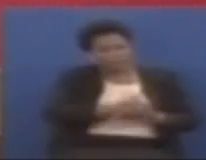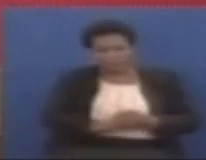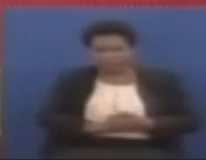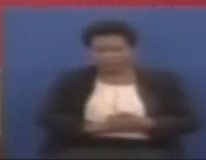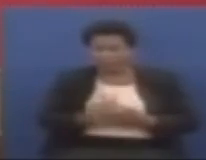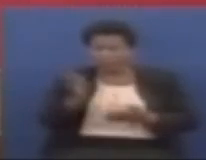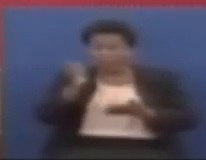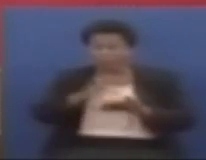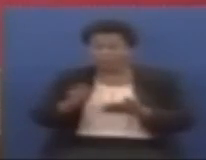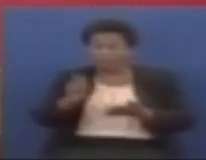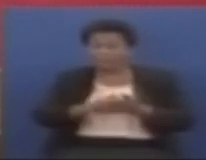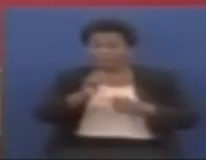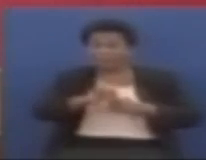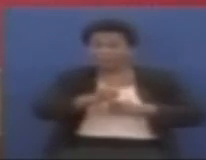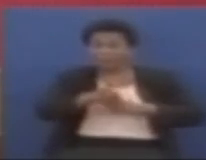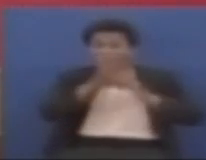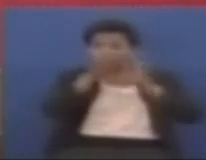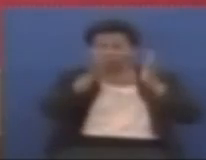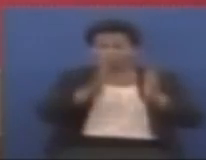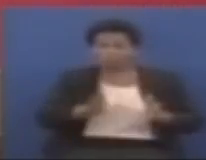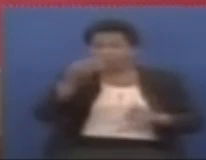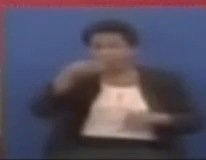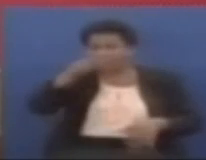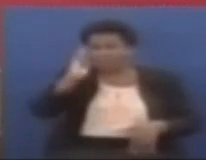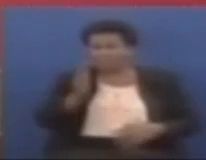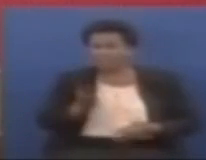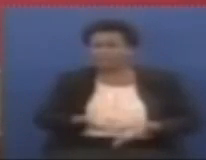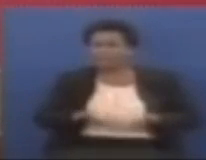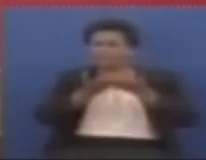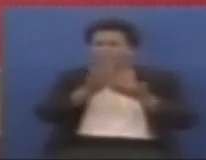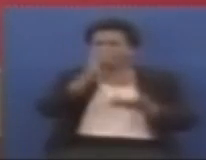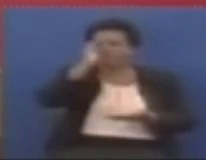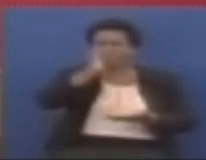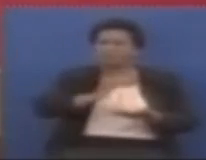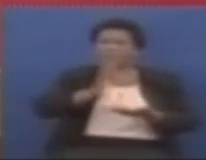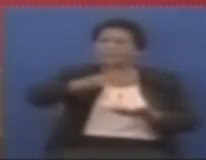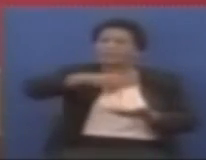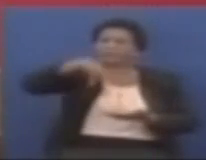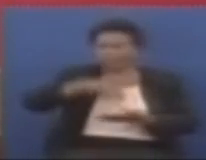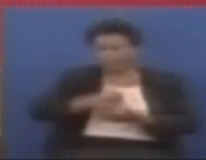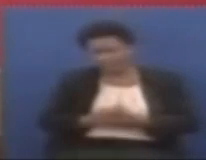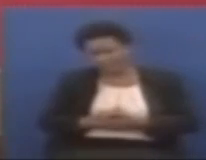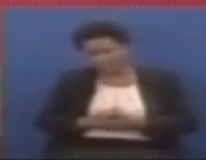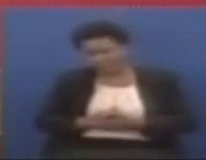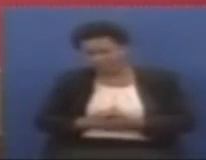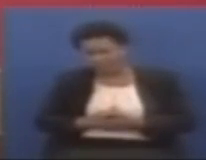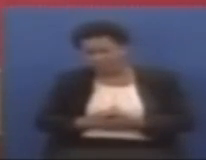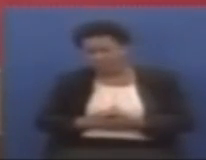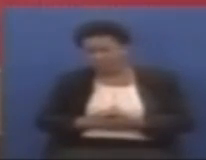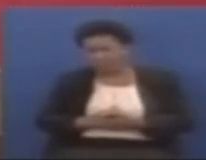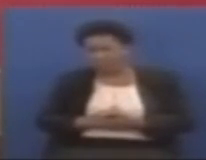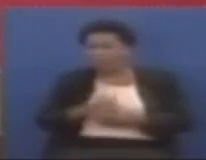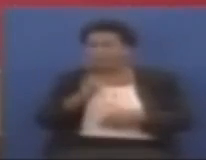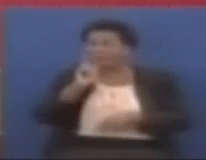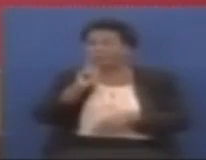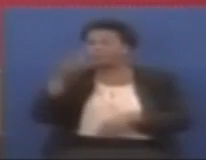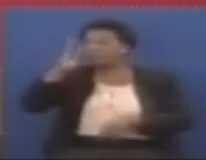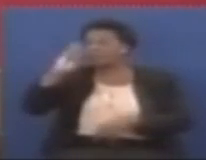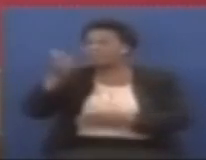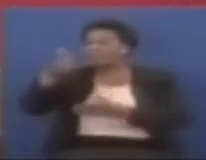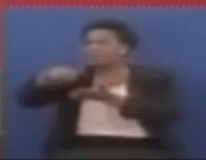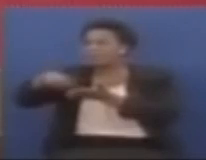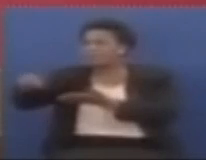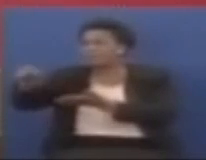kama itaonekana kuwepo kwa ulazima wa kuhusisha mawakili binafsi.